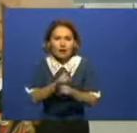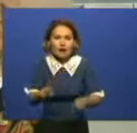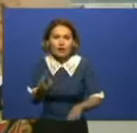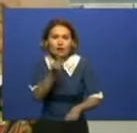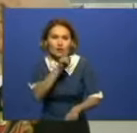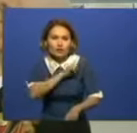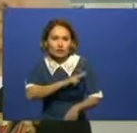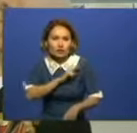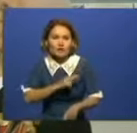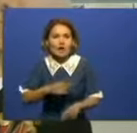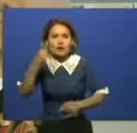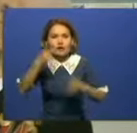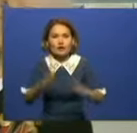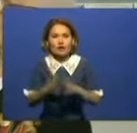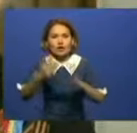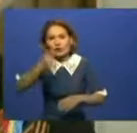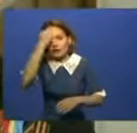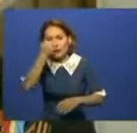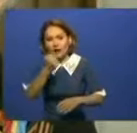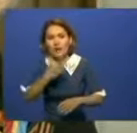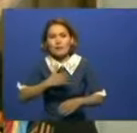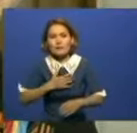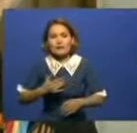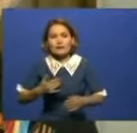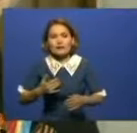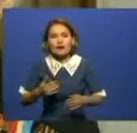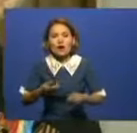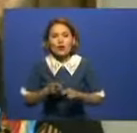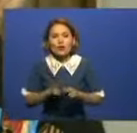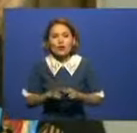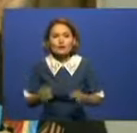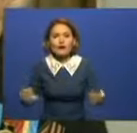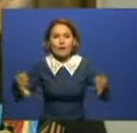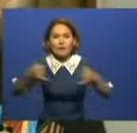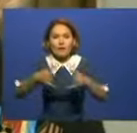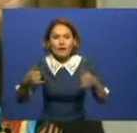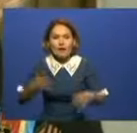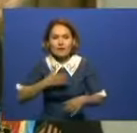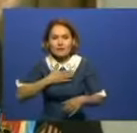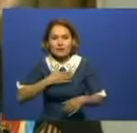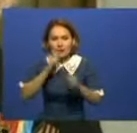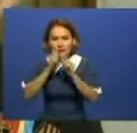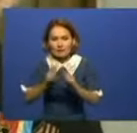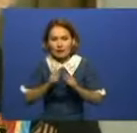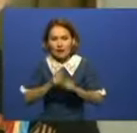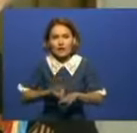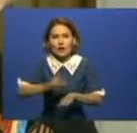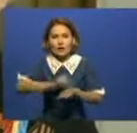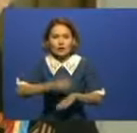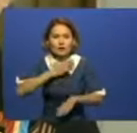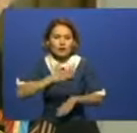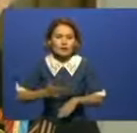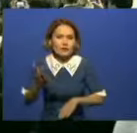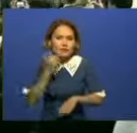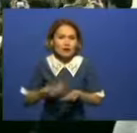айтамыз. Сіздер сыйлаған баянын тәуелсіз елдің аспанын жорық жырларымен тербейтін болады. Біз халіміз жеткенше өнер сүйер қауымға